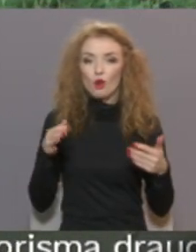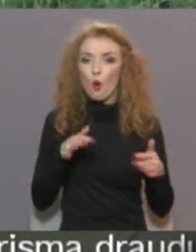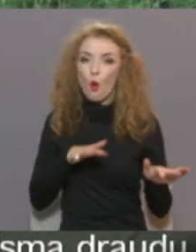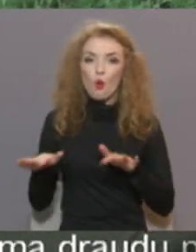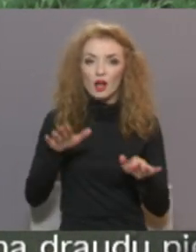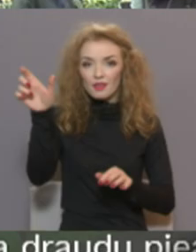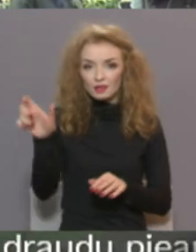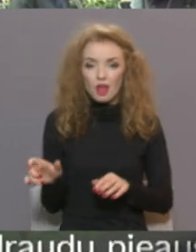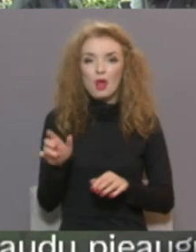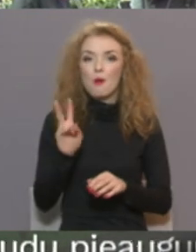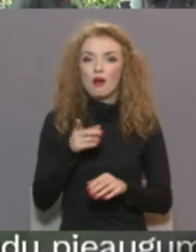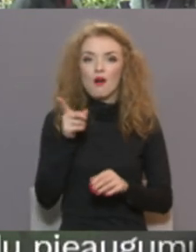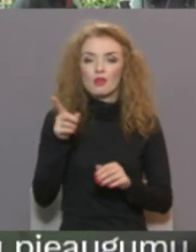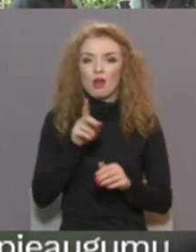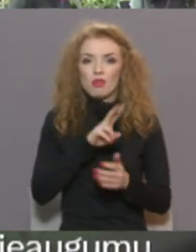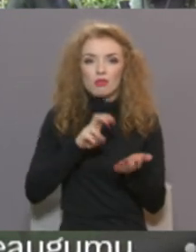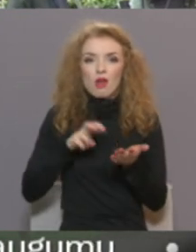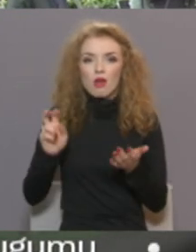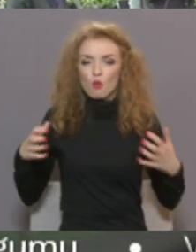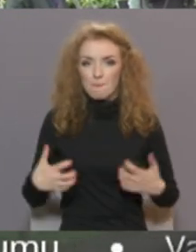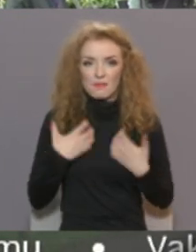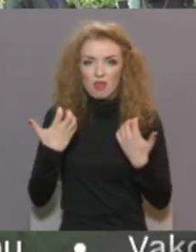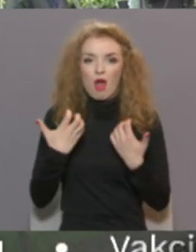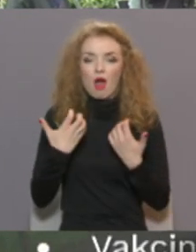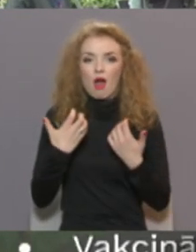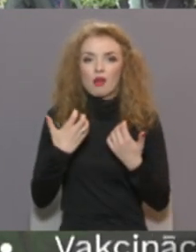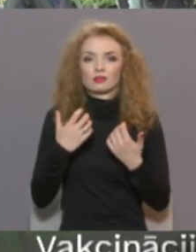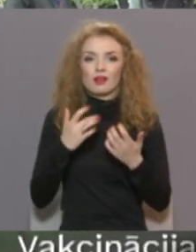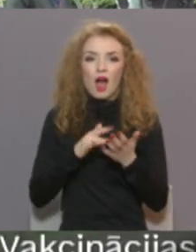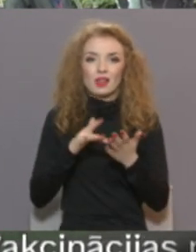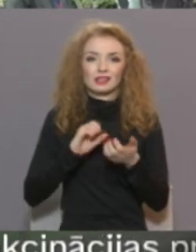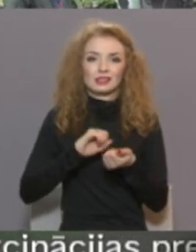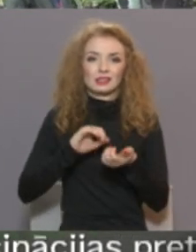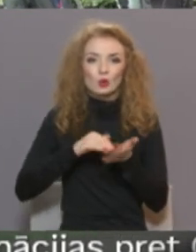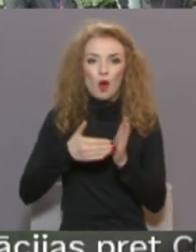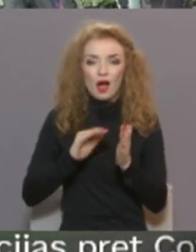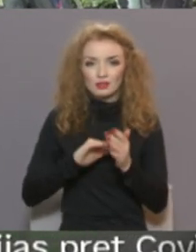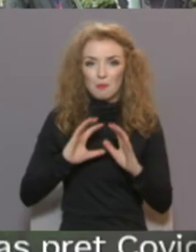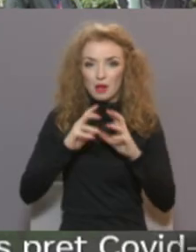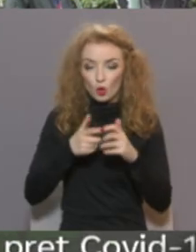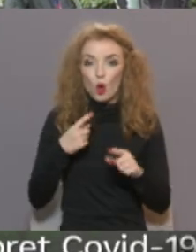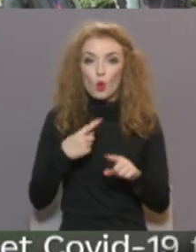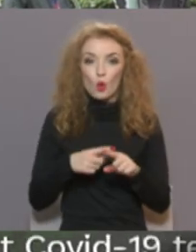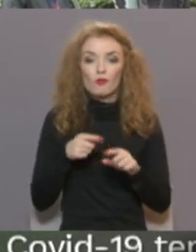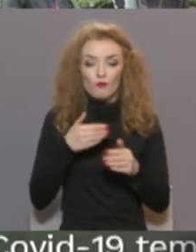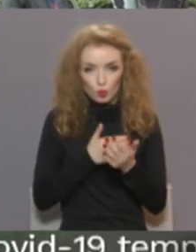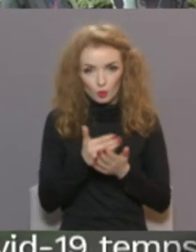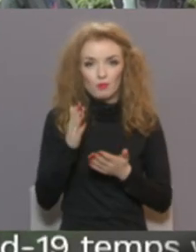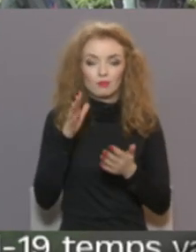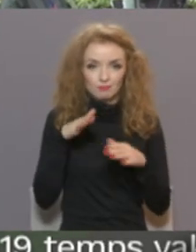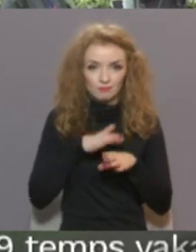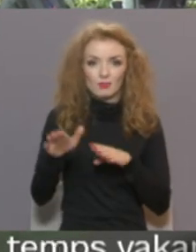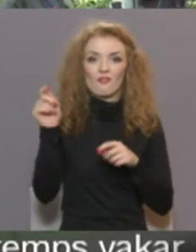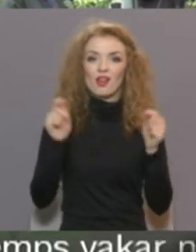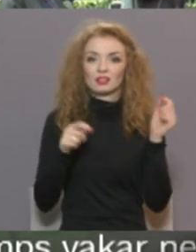organizatoriem, ka nenobijās no visās šīs situācijas valsti un pasaulē, un kad viņš notika, jo mēs ļoti ilgi